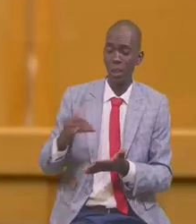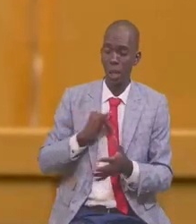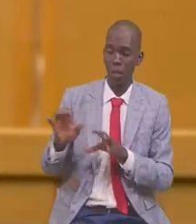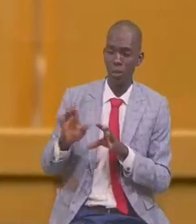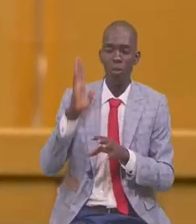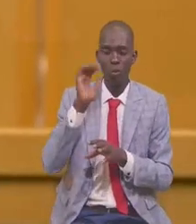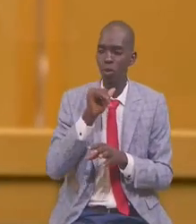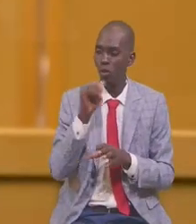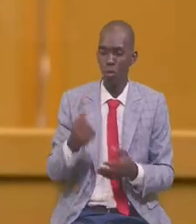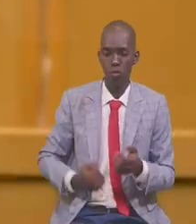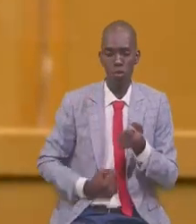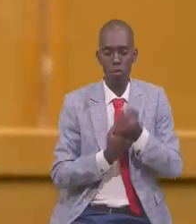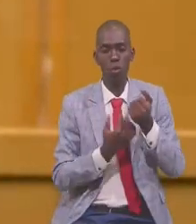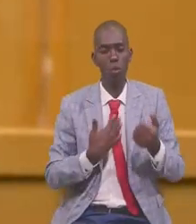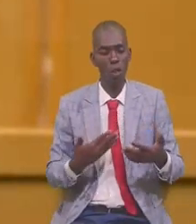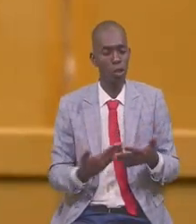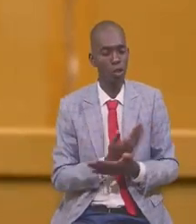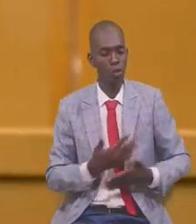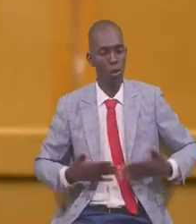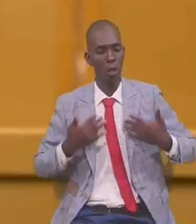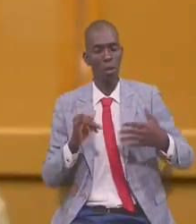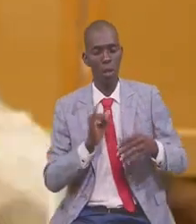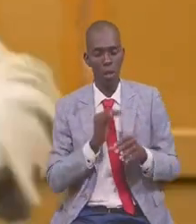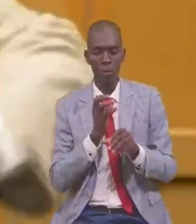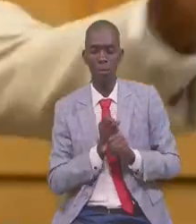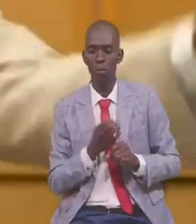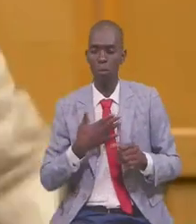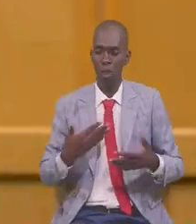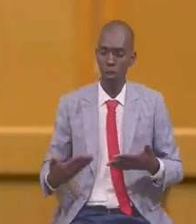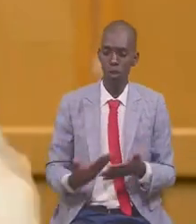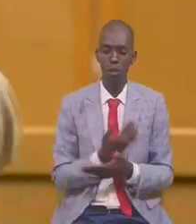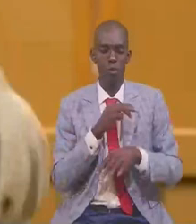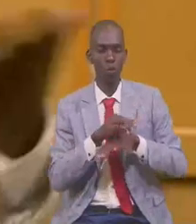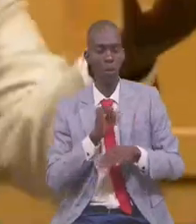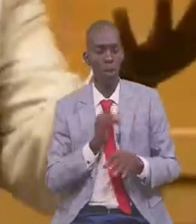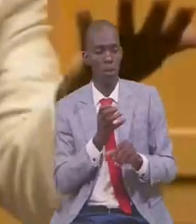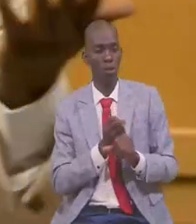nouvelle vie que j'ai, avec le nouveau ministère que j'ai. Je dois brûler cela.